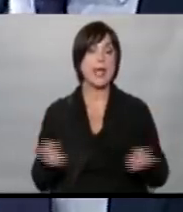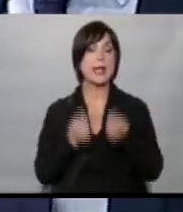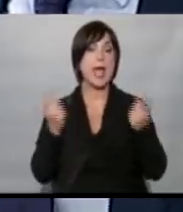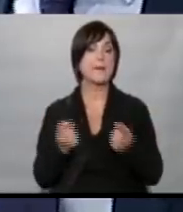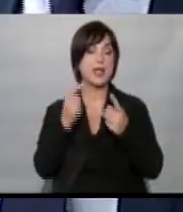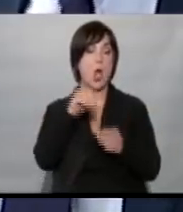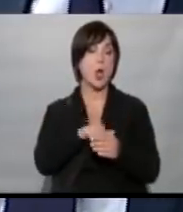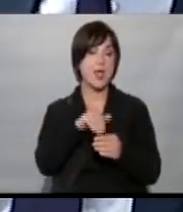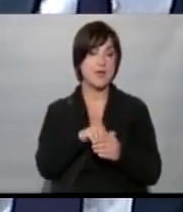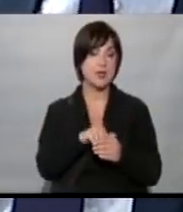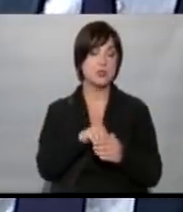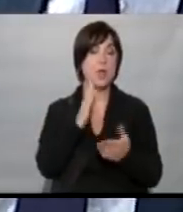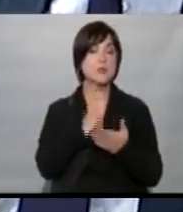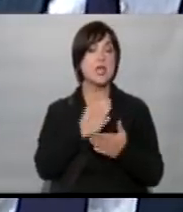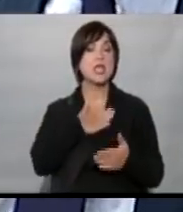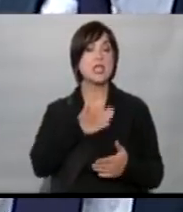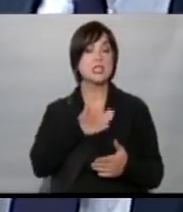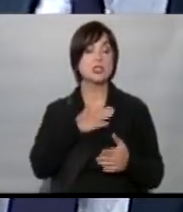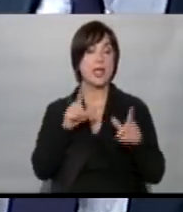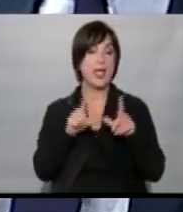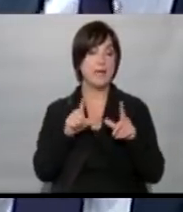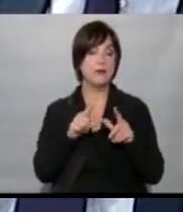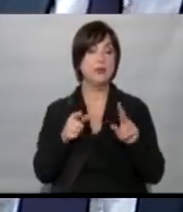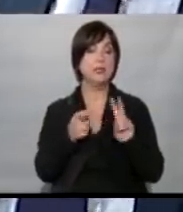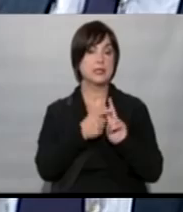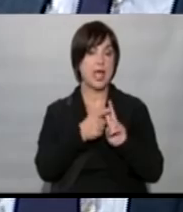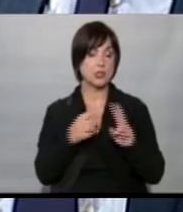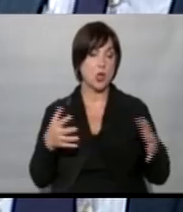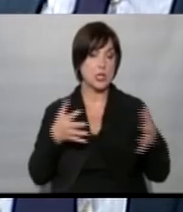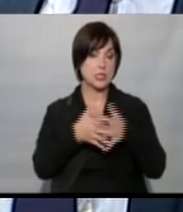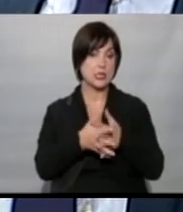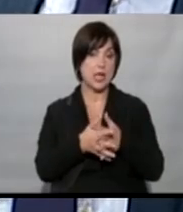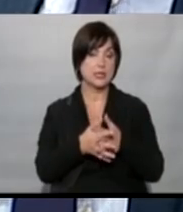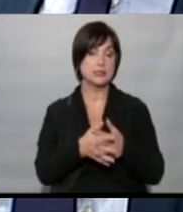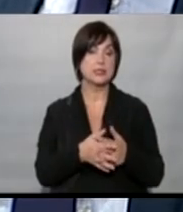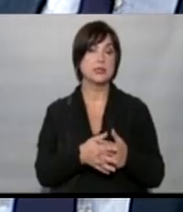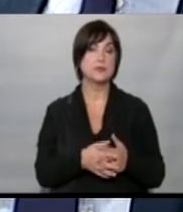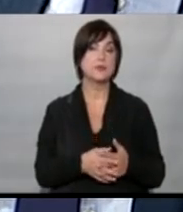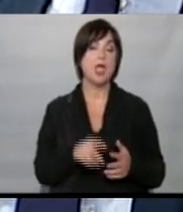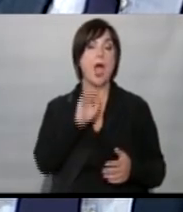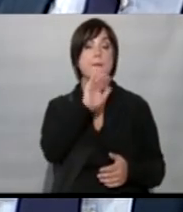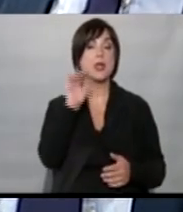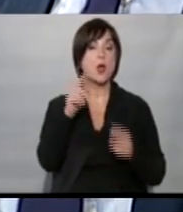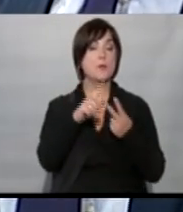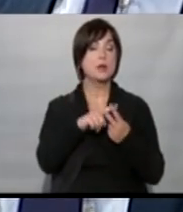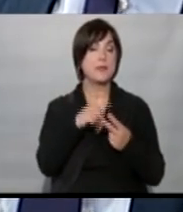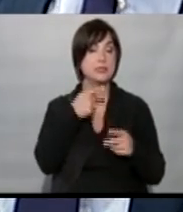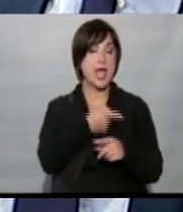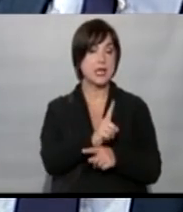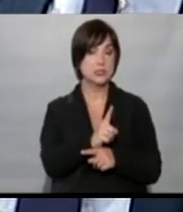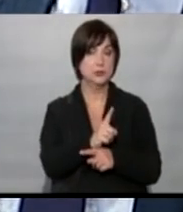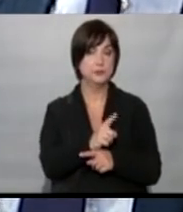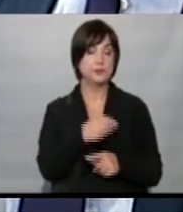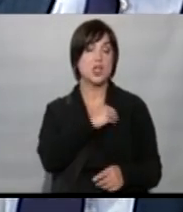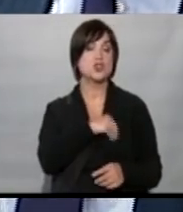од референдумот, бидејќи нашите ЕУ и НАТО интеграции, кои што пак, а препораките на Прибе се резултат